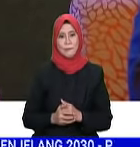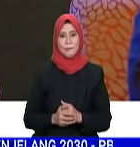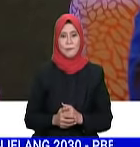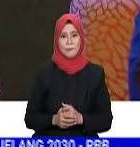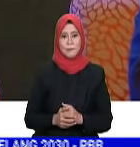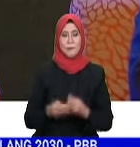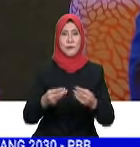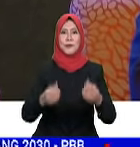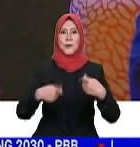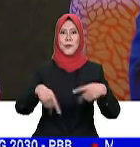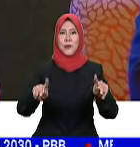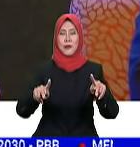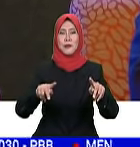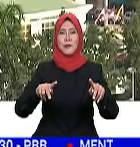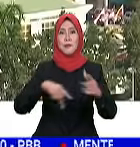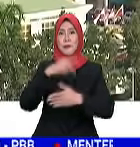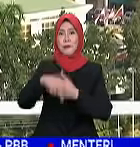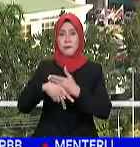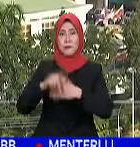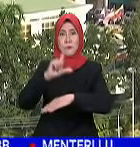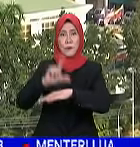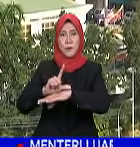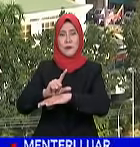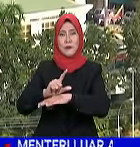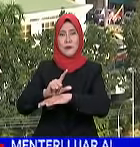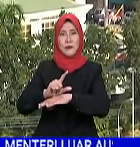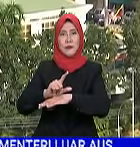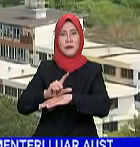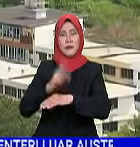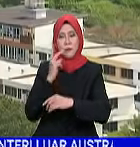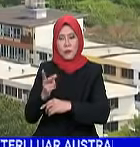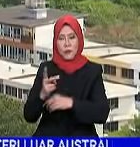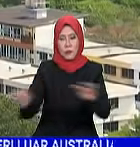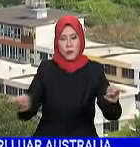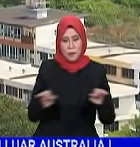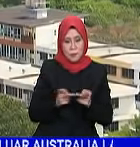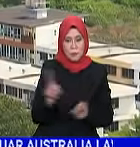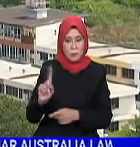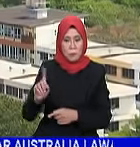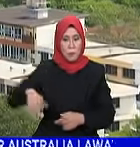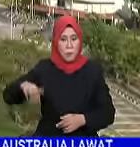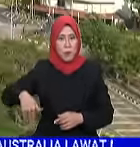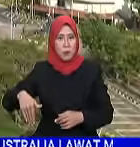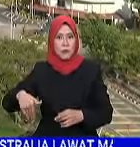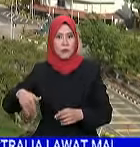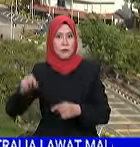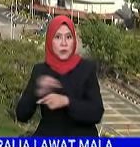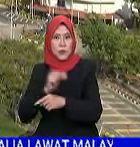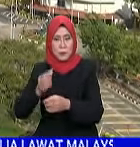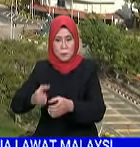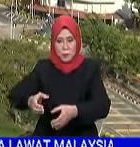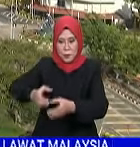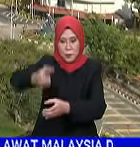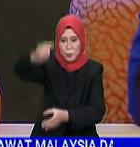satu peluang kepada Perbadanan Labuan untuk melihat di manakah kawasan-kawasan yang belum dipasang dan dapat